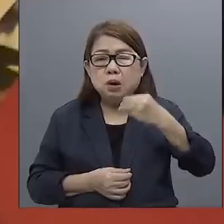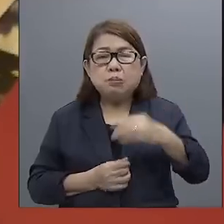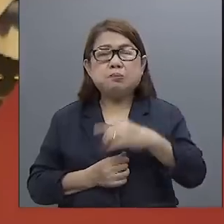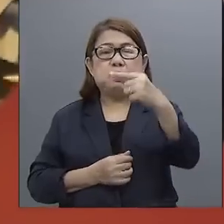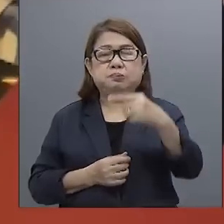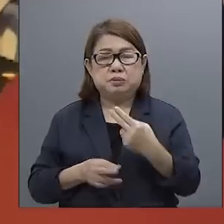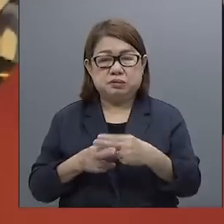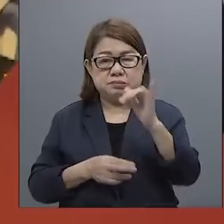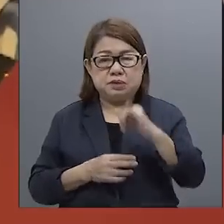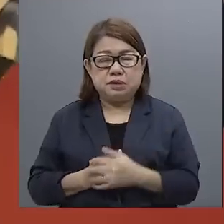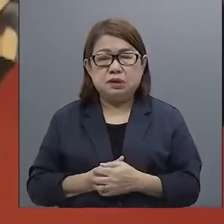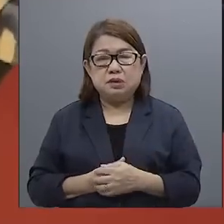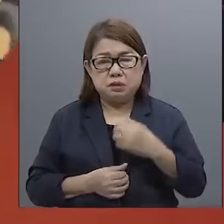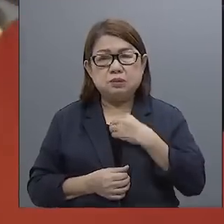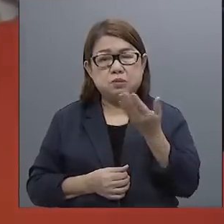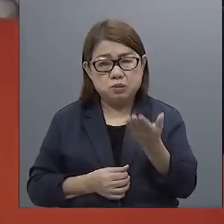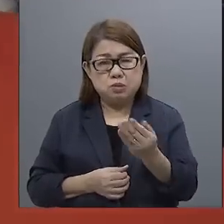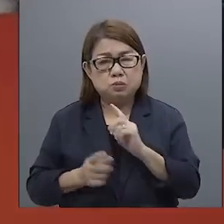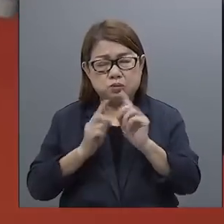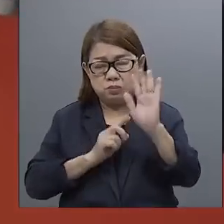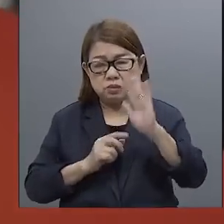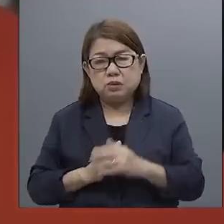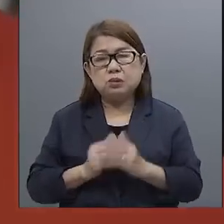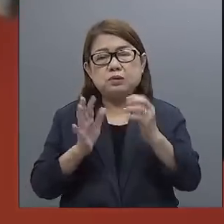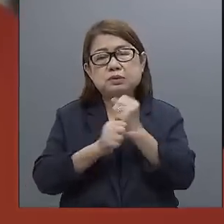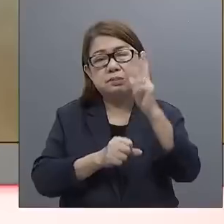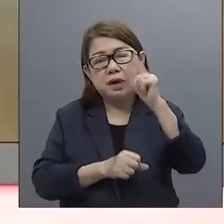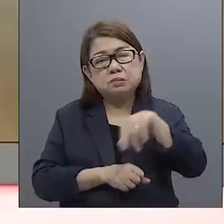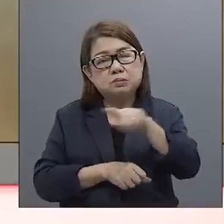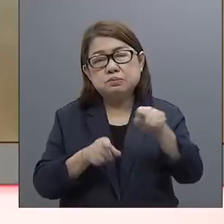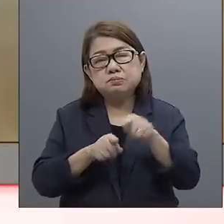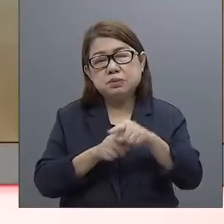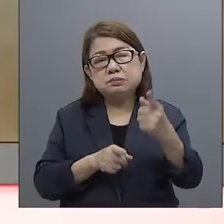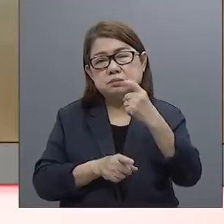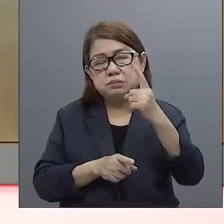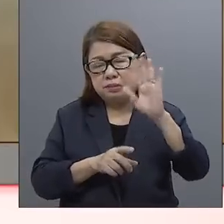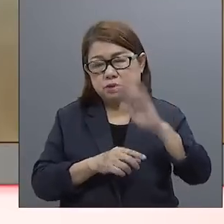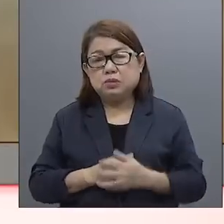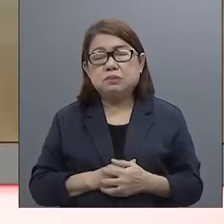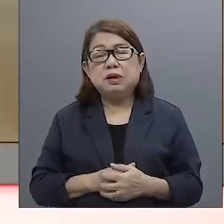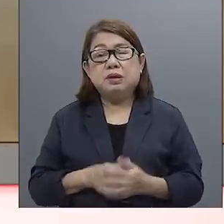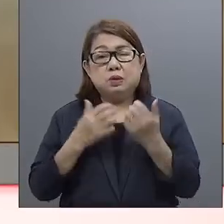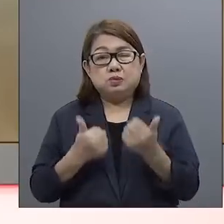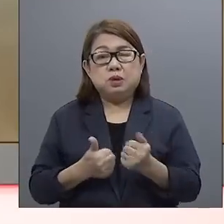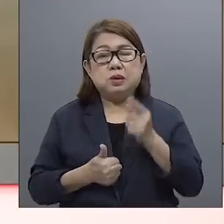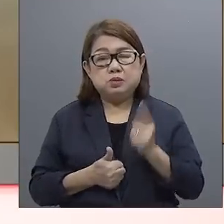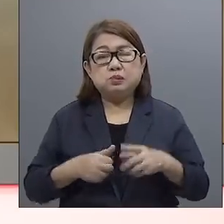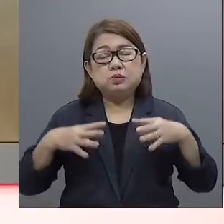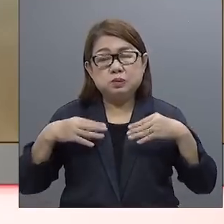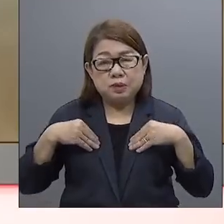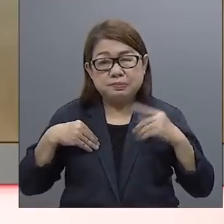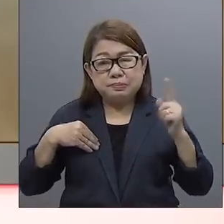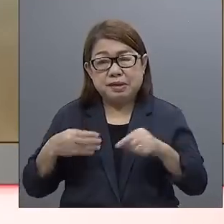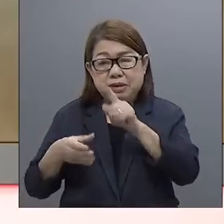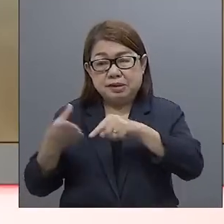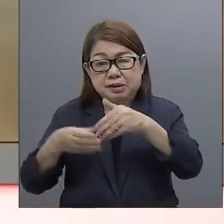านี้ก็คือขอร้องผู้สื่อข่าว ข้อหนึ่งในเวลานี้ที่ต้องยอมรับหลัง